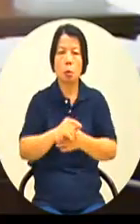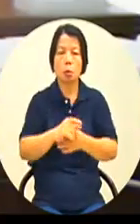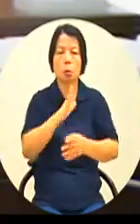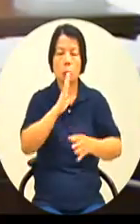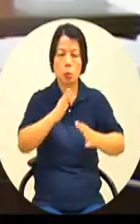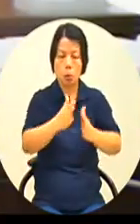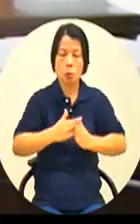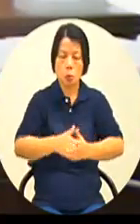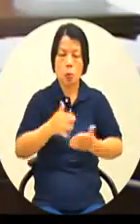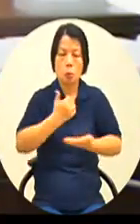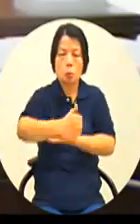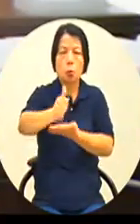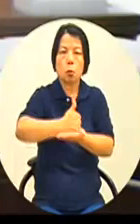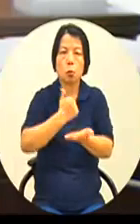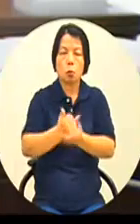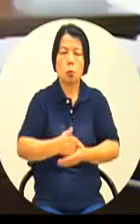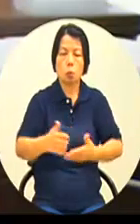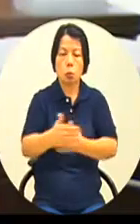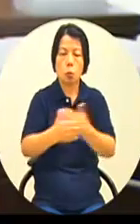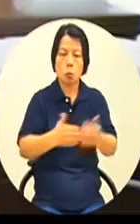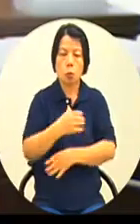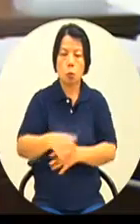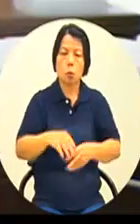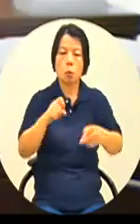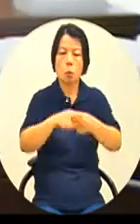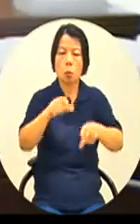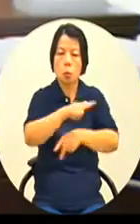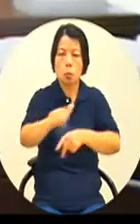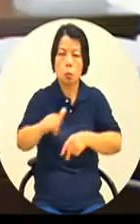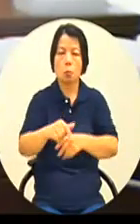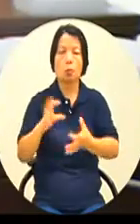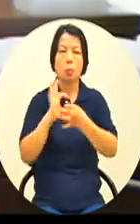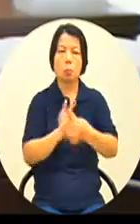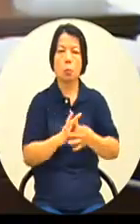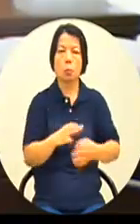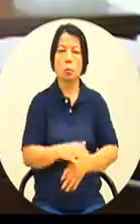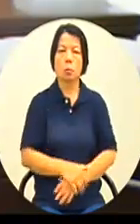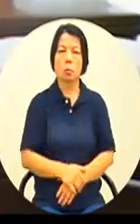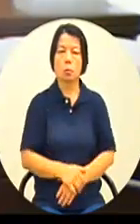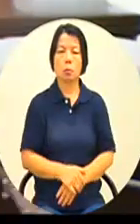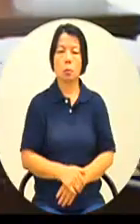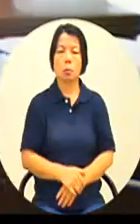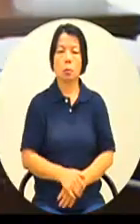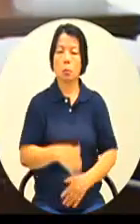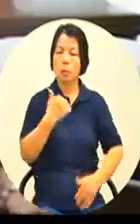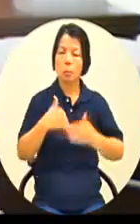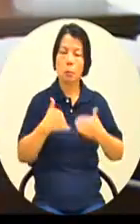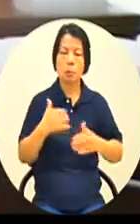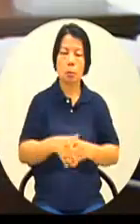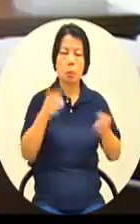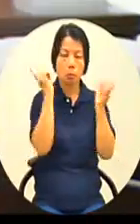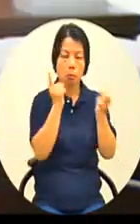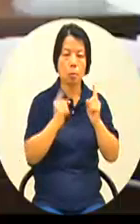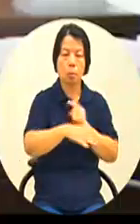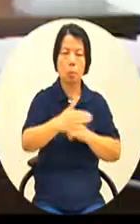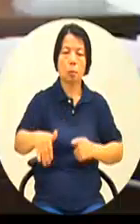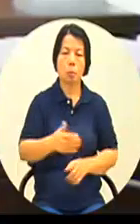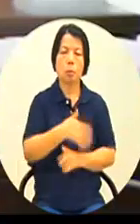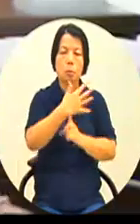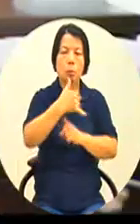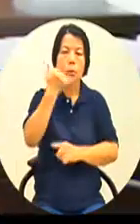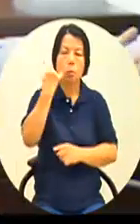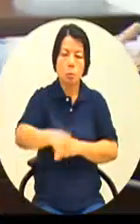输送。交通的工具，但是因为非常高兴鼓山盐城期间这么漂